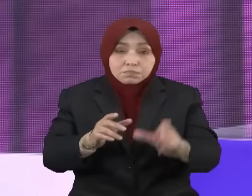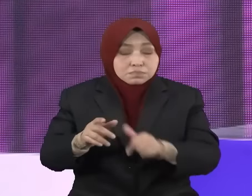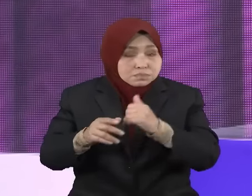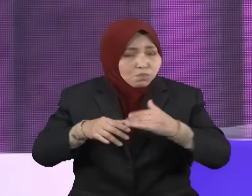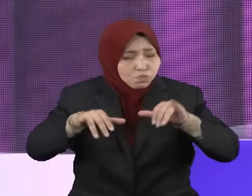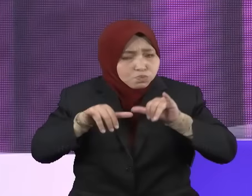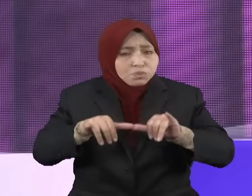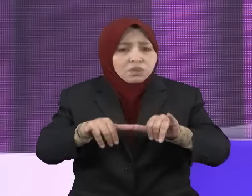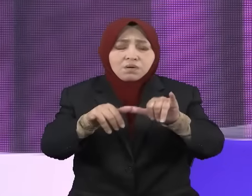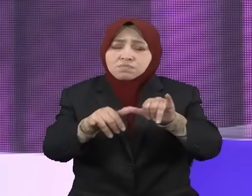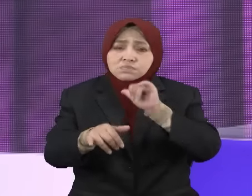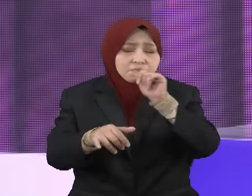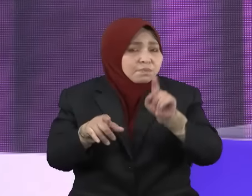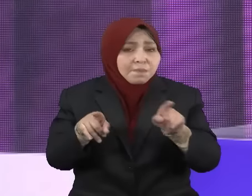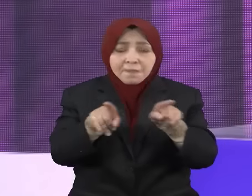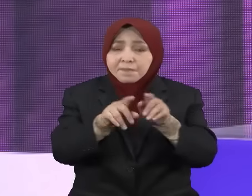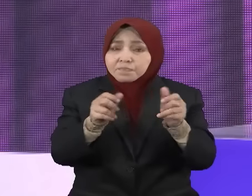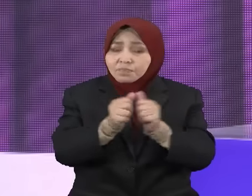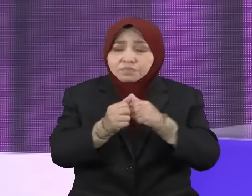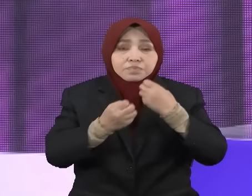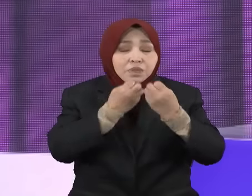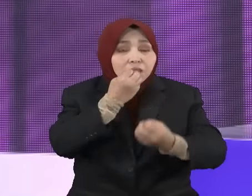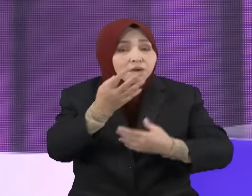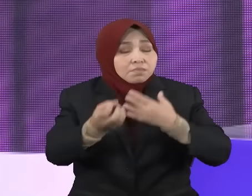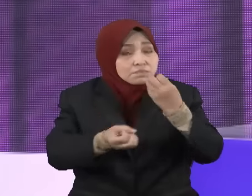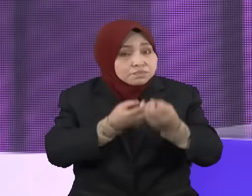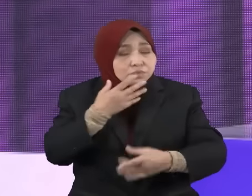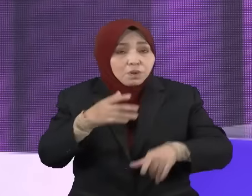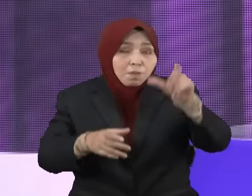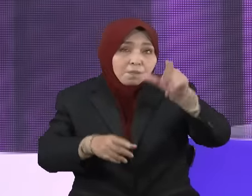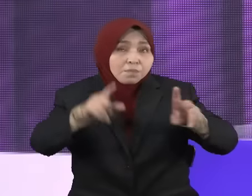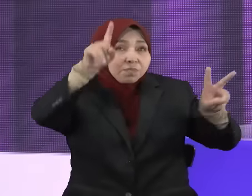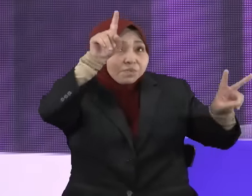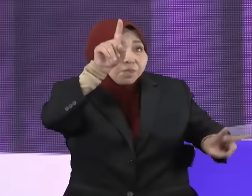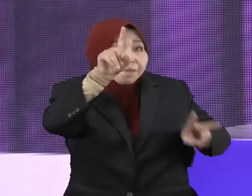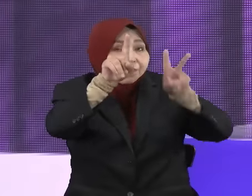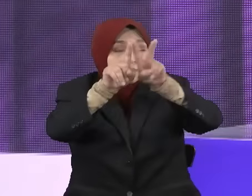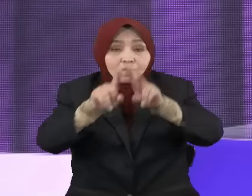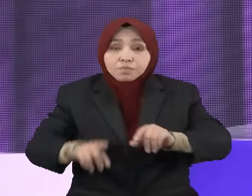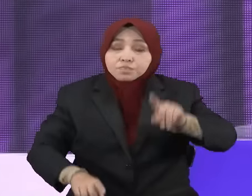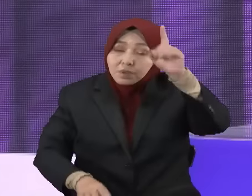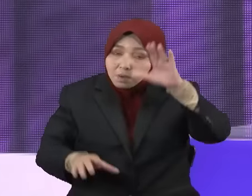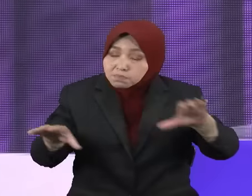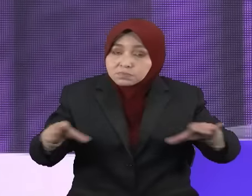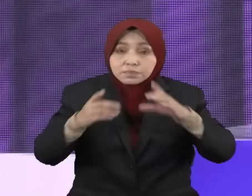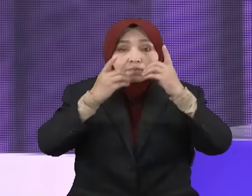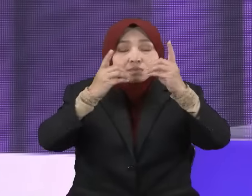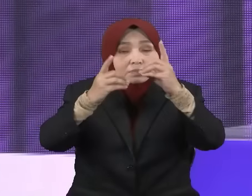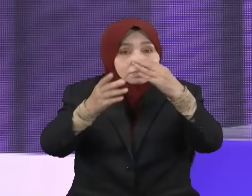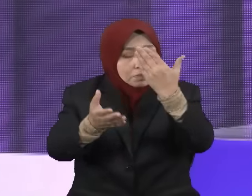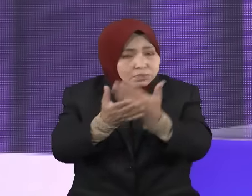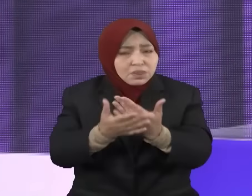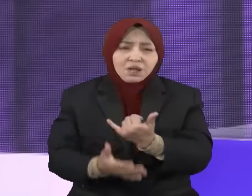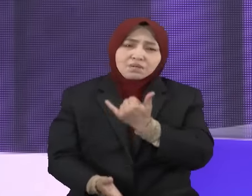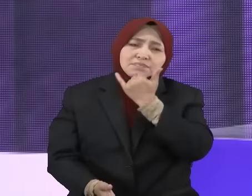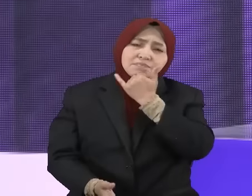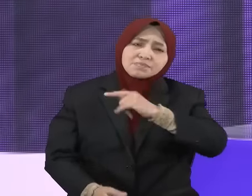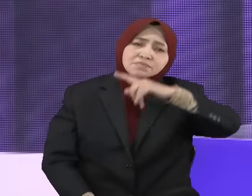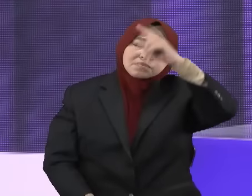konsisten, tidak seperti yang dinyatakan oleh orang-orang yang mensyirikkan Allah ataupun yang berbuat dosa sehingga menyalahkan